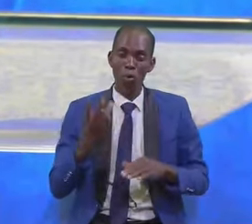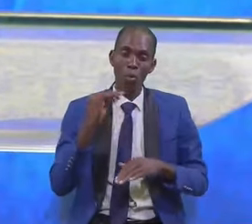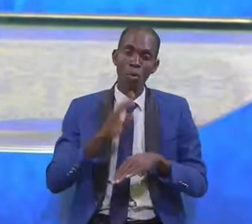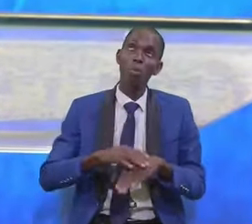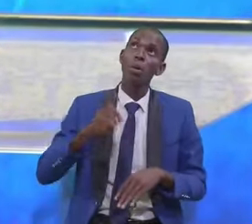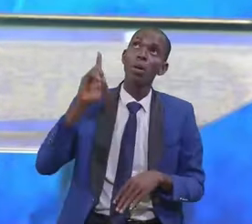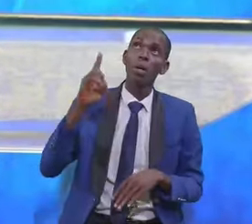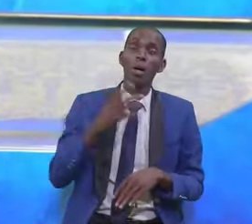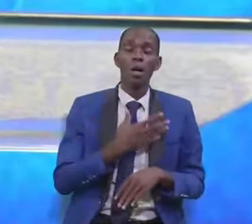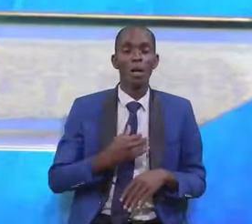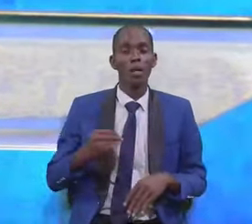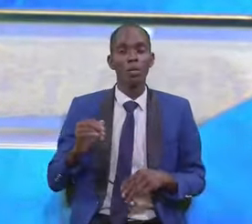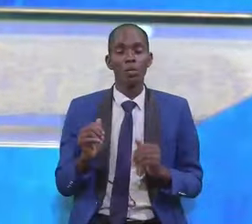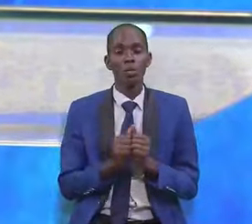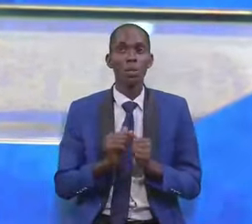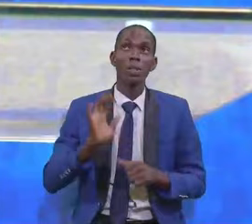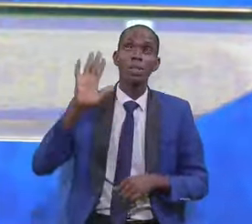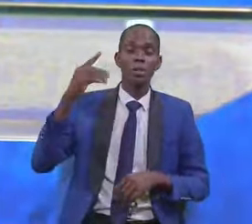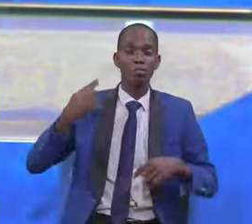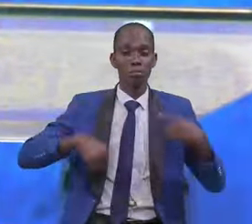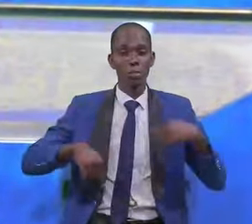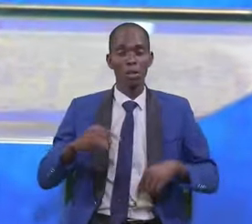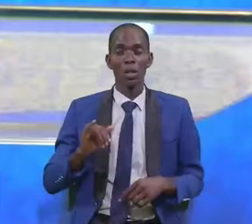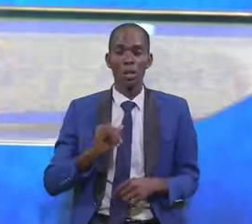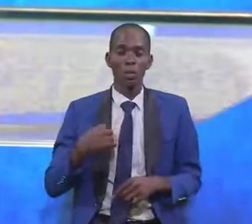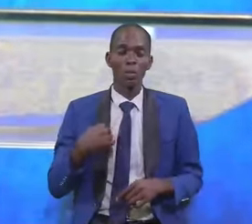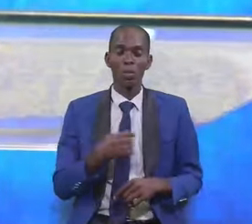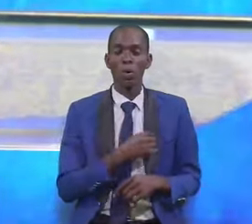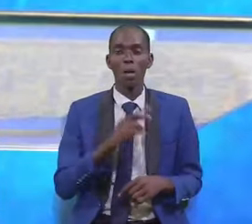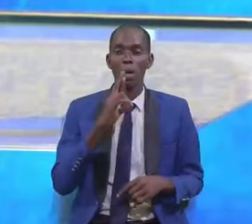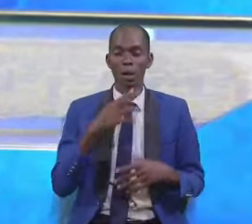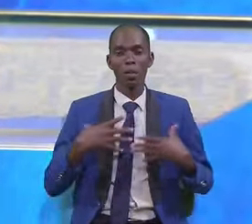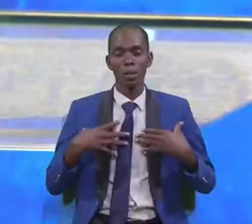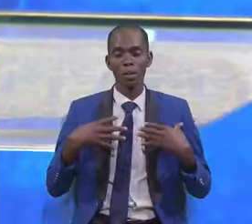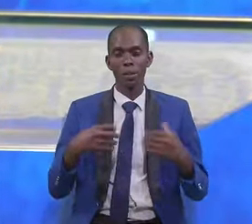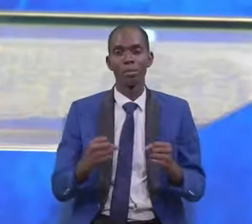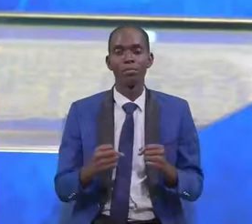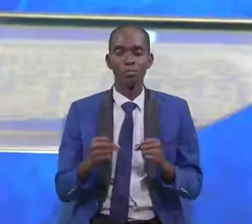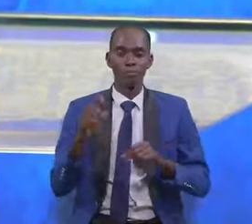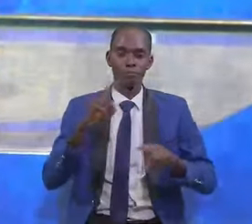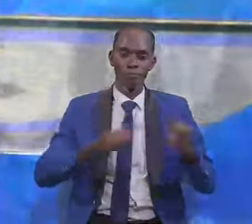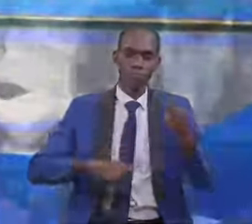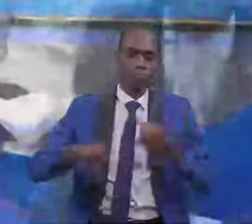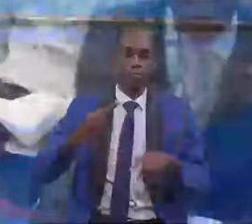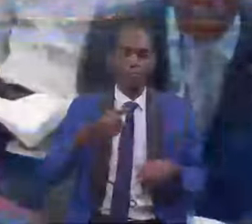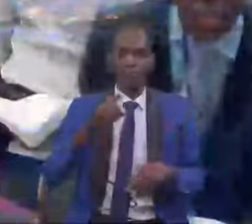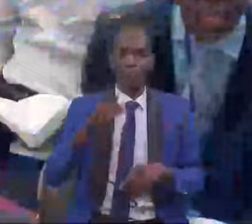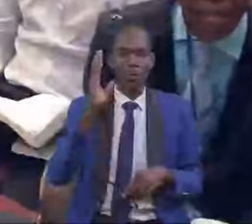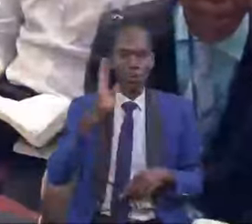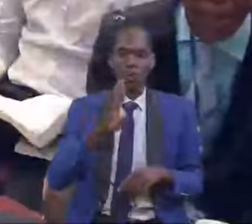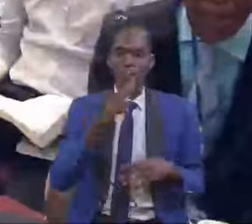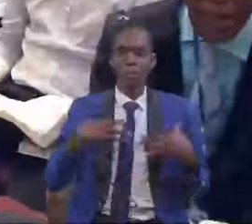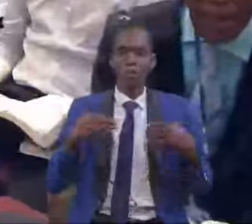là-bas. Et c'est par ses meurtrissures que nous sommes guéris. Quelqu'un là-bas,